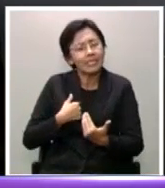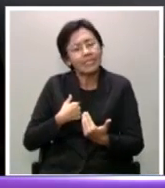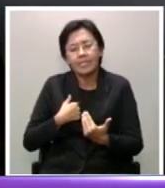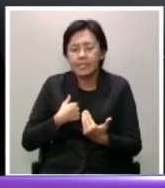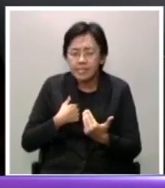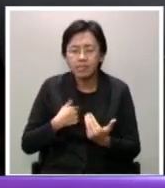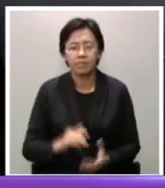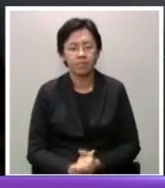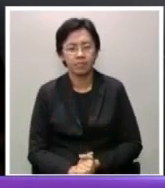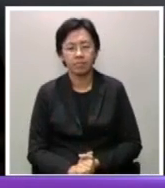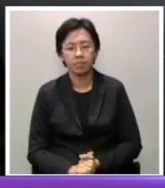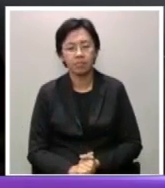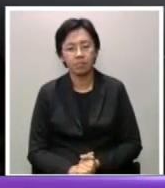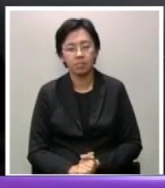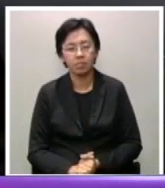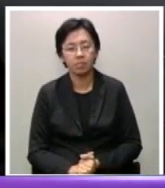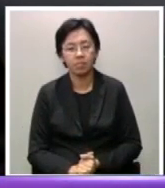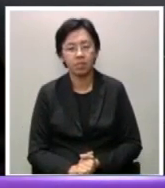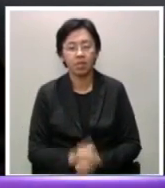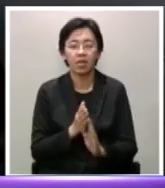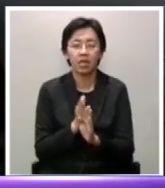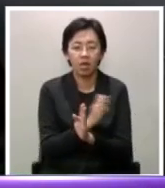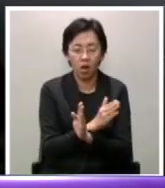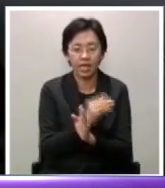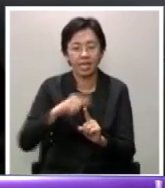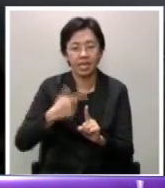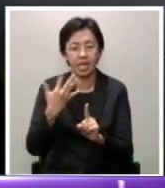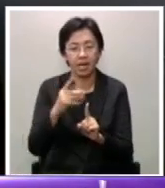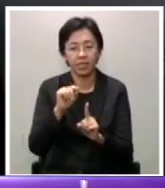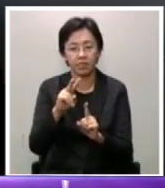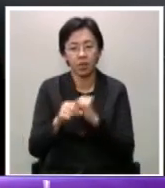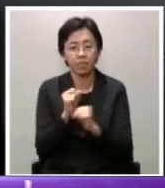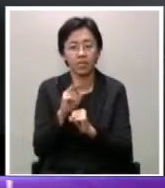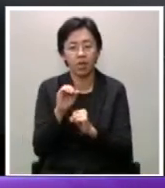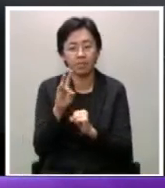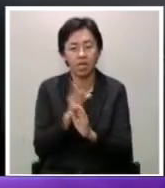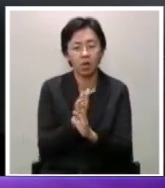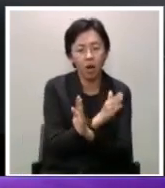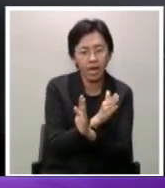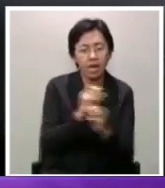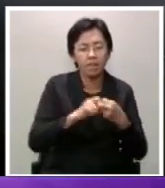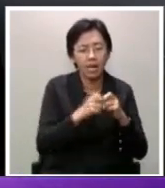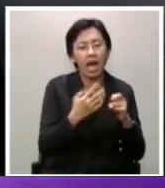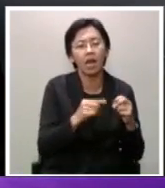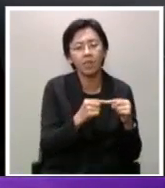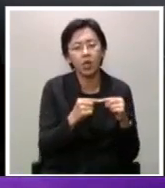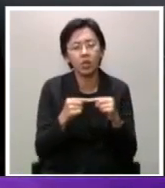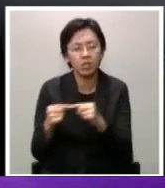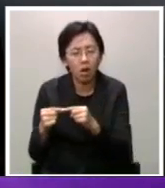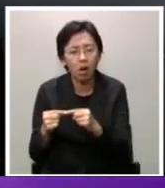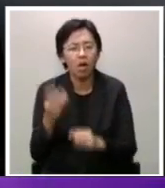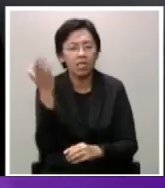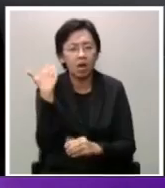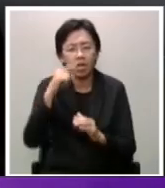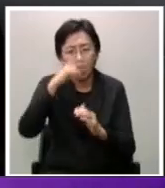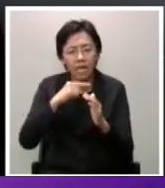ราะนั้นในการกระทำของก่อนหน้าวันที่22พฤษภาคม57นั้นมันมีมาต่อเนื่องนะมีเหตุการณ์ที่ไม่เคยเกิดขึ้นในประ